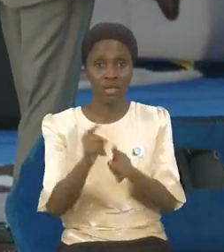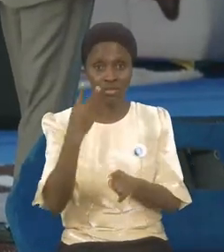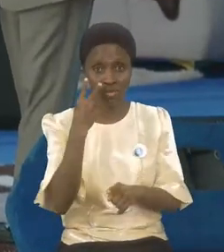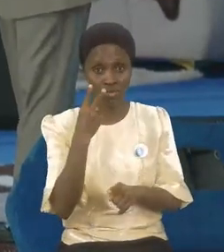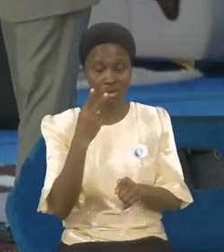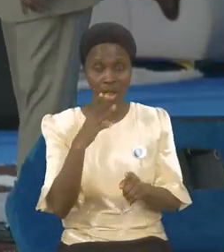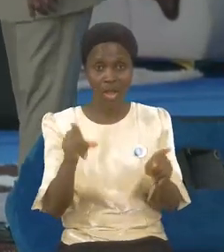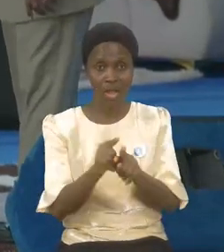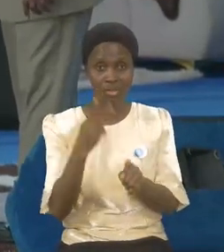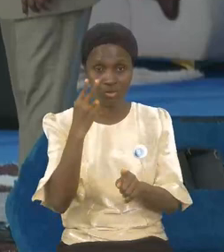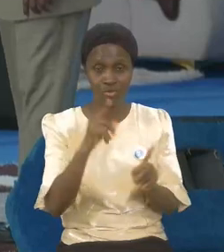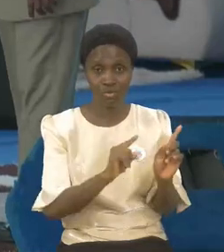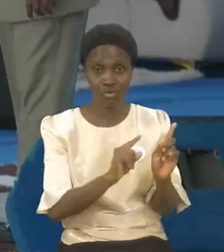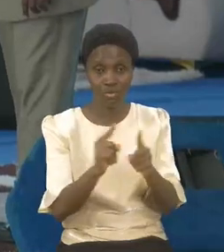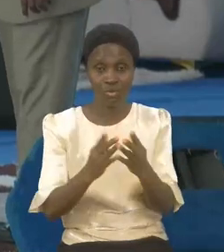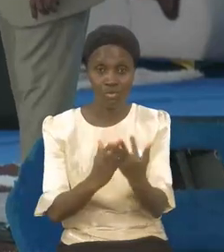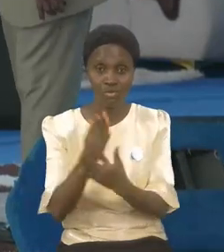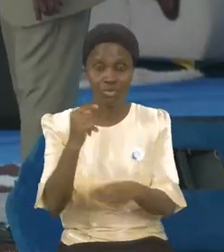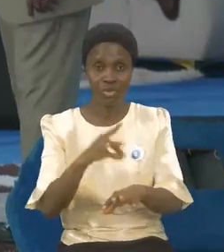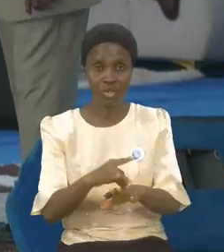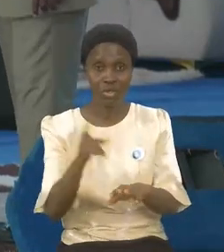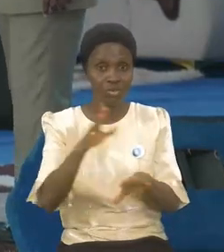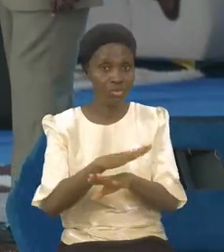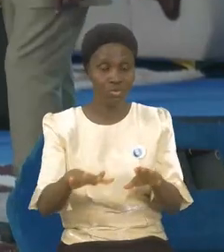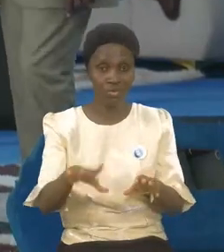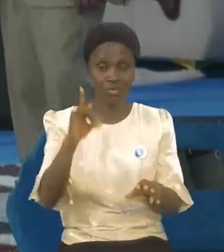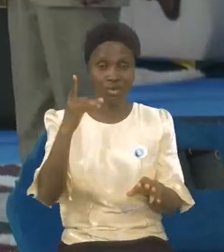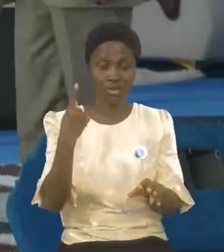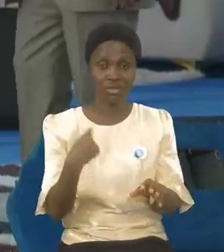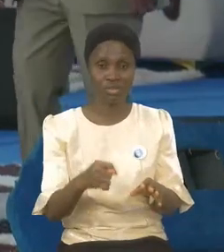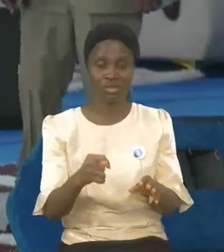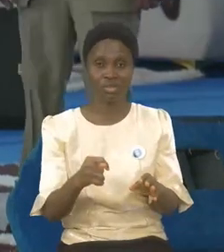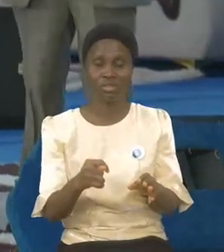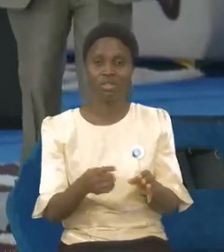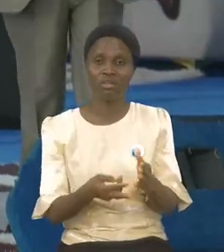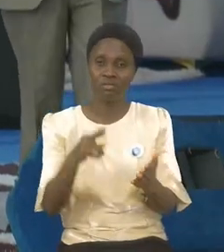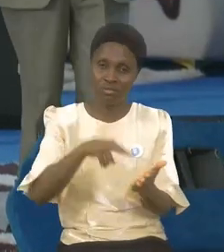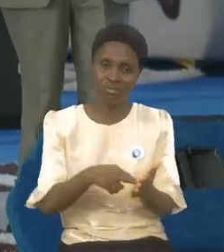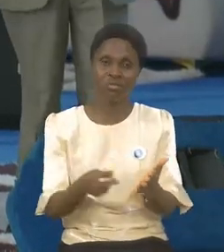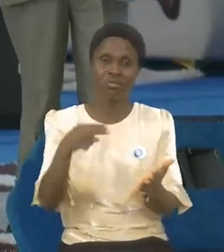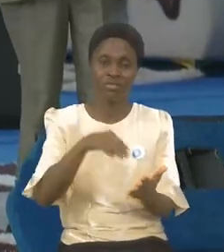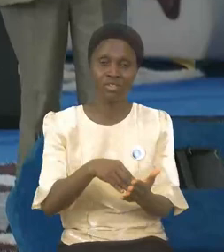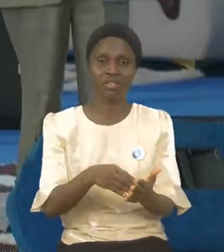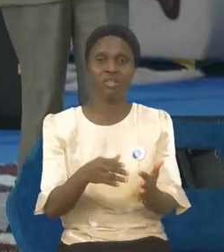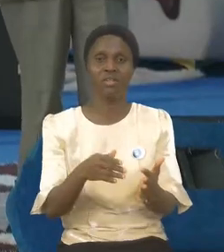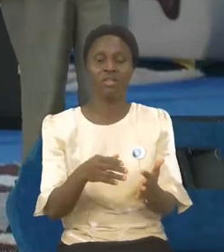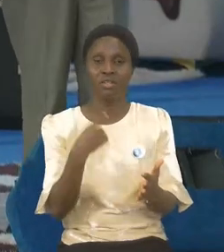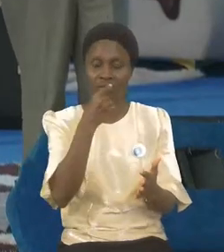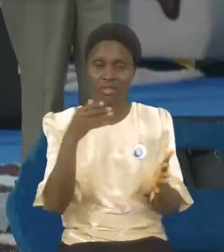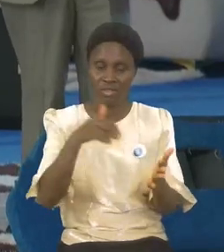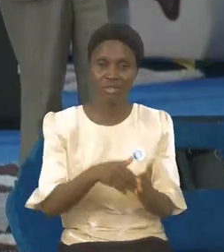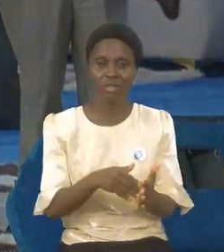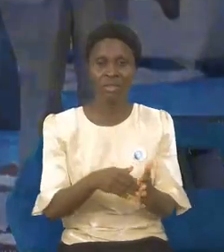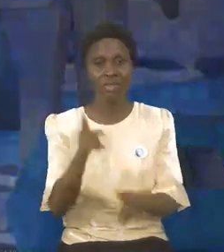et les prodiges. Comme on parcourt tout le livre des apôtres, on ne voit pas l'accent sur la